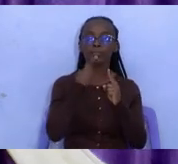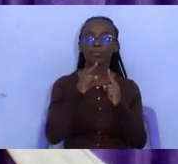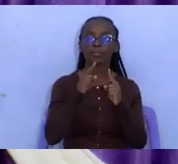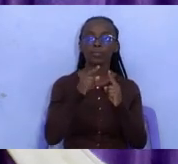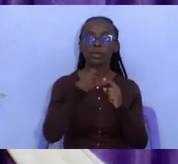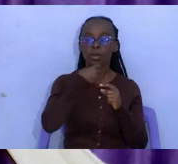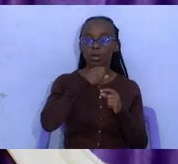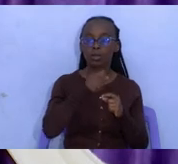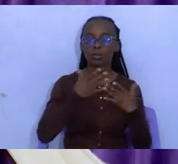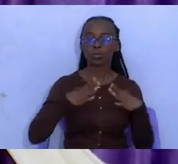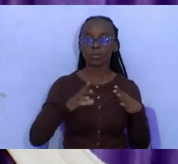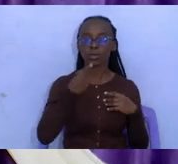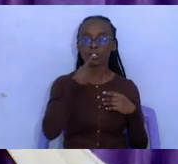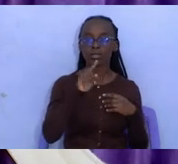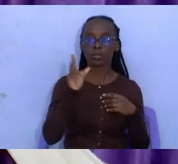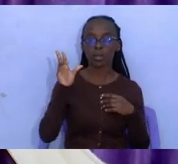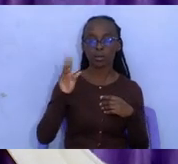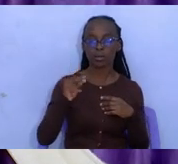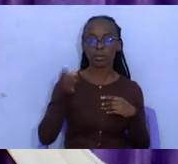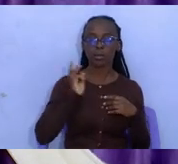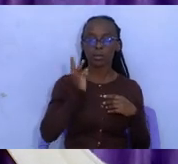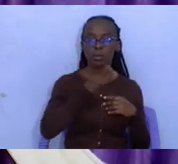no. Hatuchukui nafasi yako.